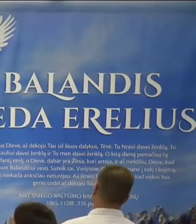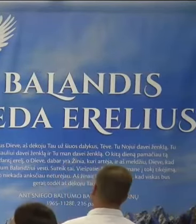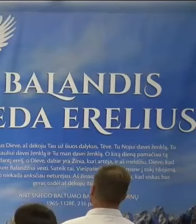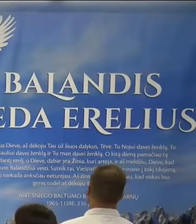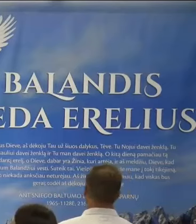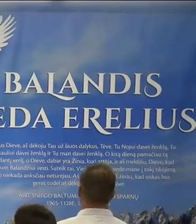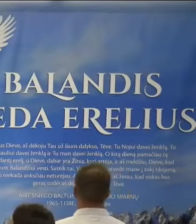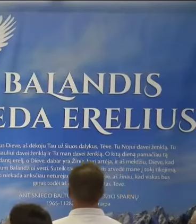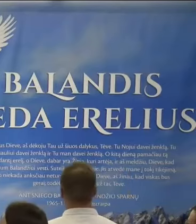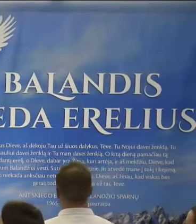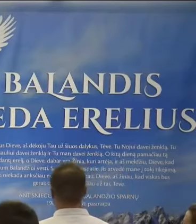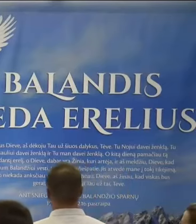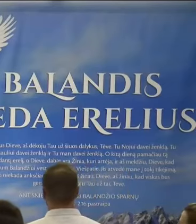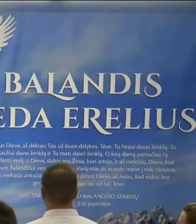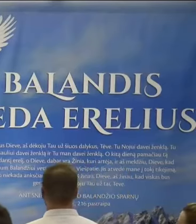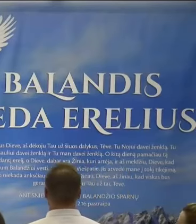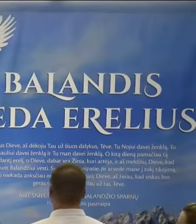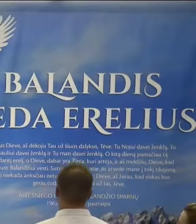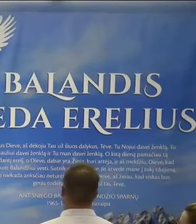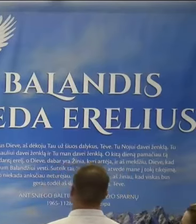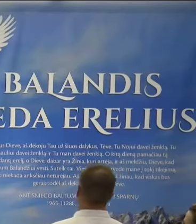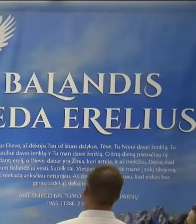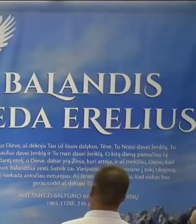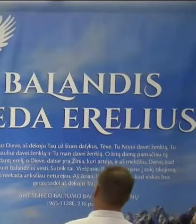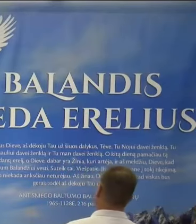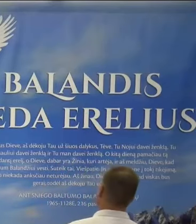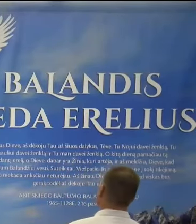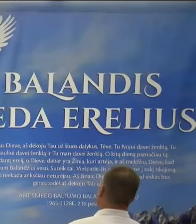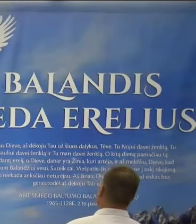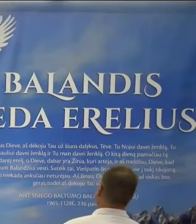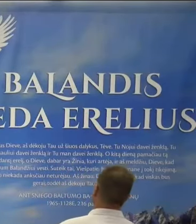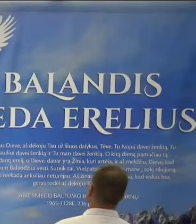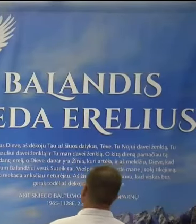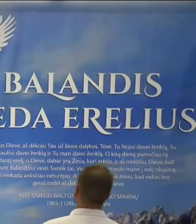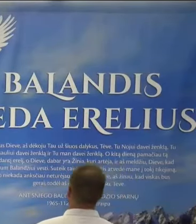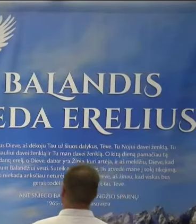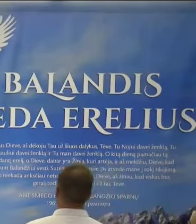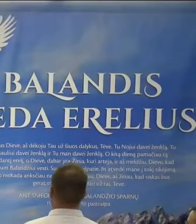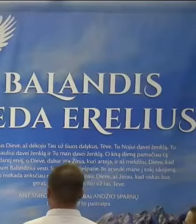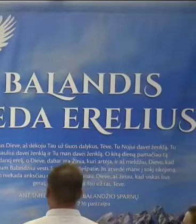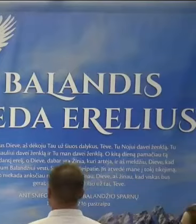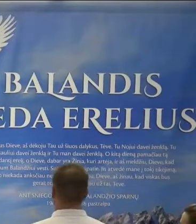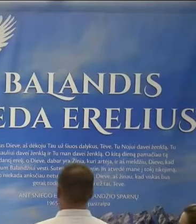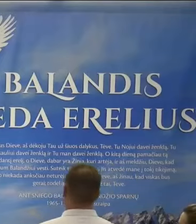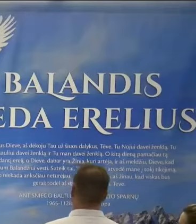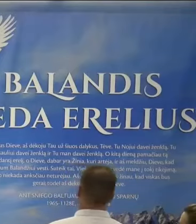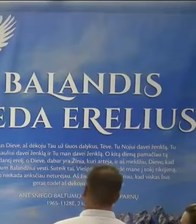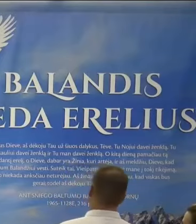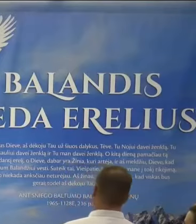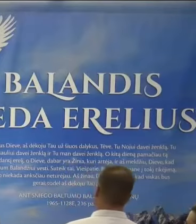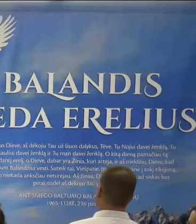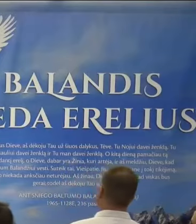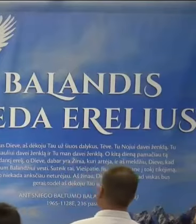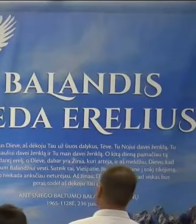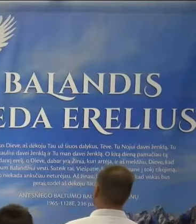Nuostabus, nuostabus, Jėzus nuostabus, Jisai Dievas